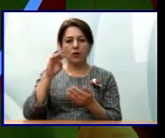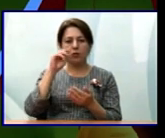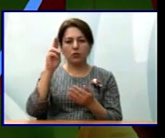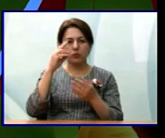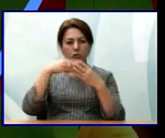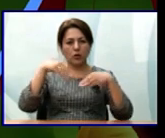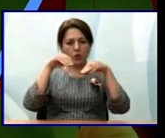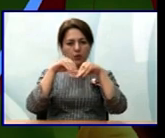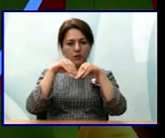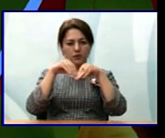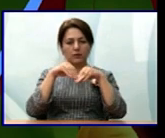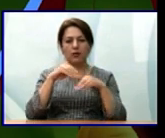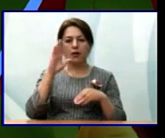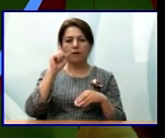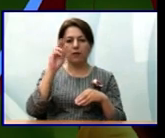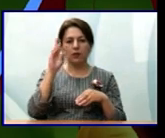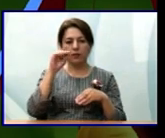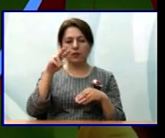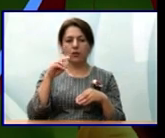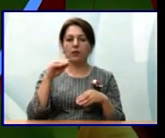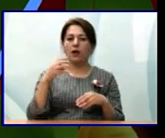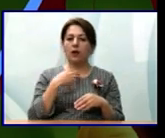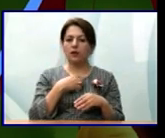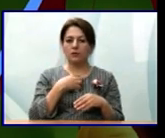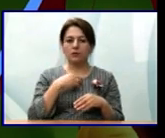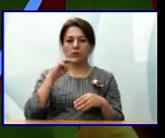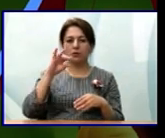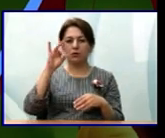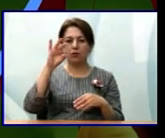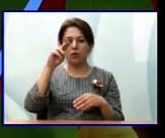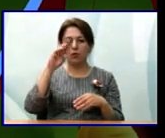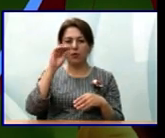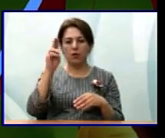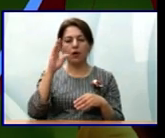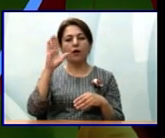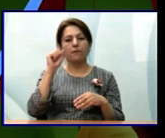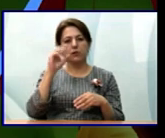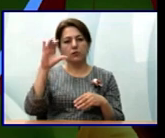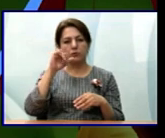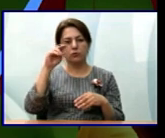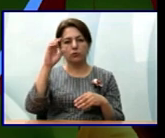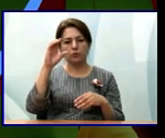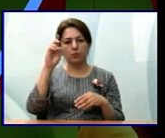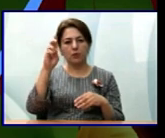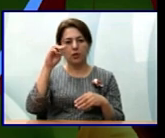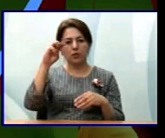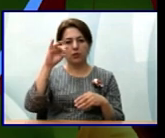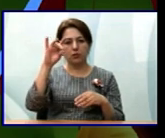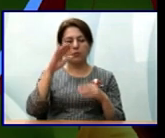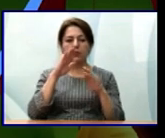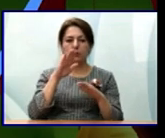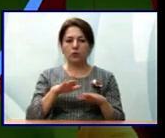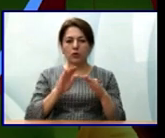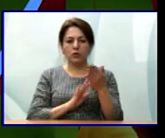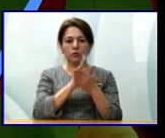tokdoshlar oilasi vakillari asosan tropik va subtropik mintaqalarda o'sadi. To'g'ri